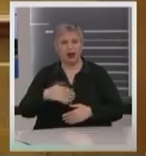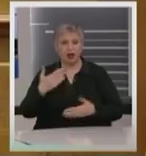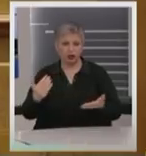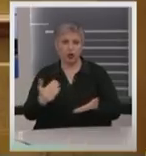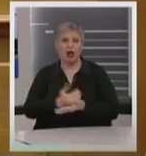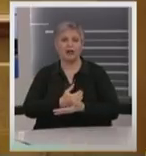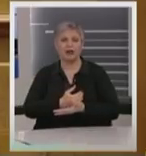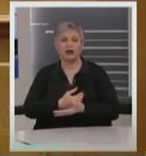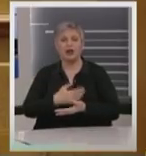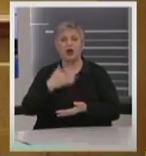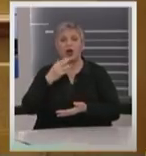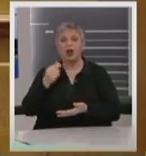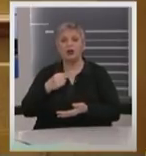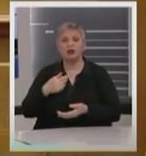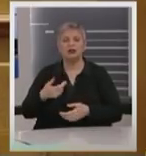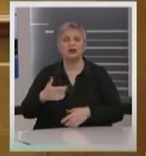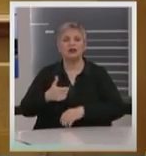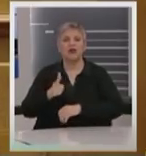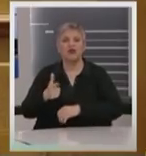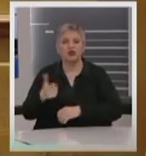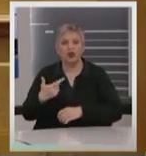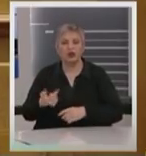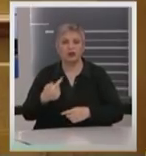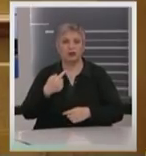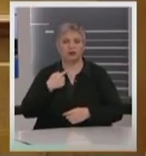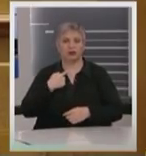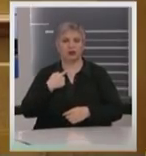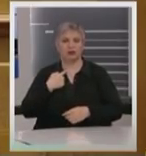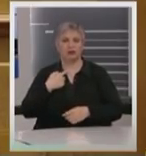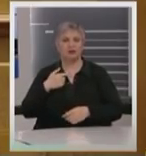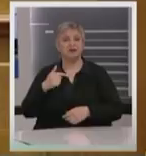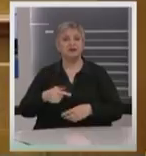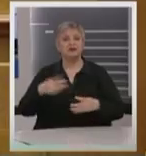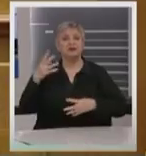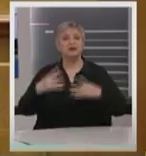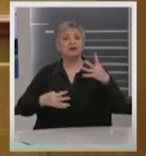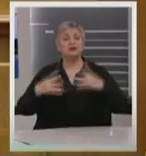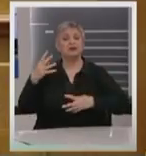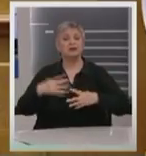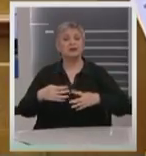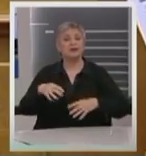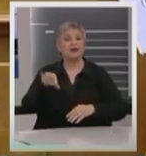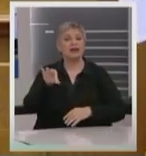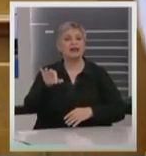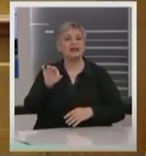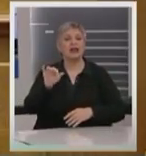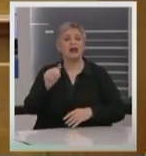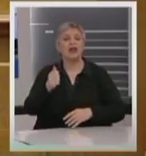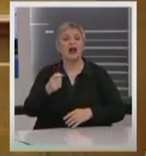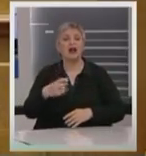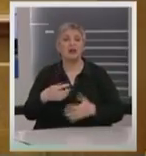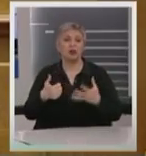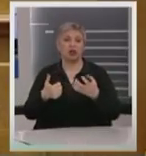οικονομικά ασθενέστερους. Κρατικός προϋπολογισμός, σελίδα 60, αυτός που